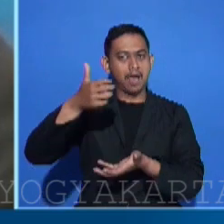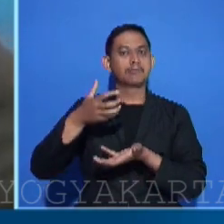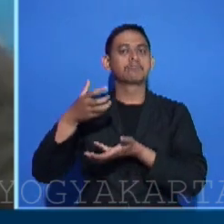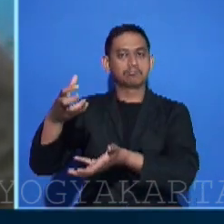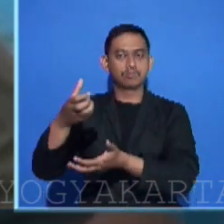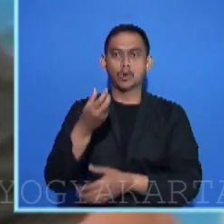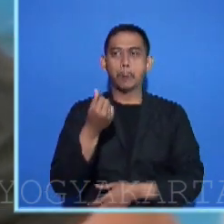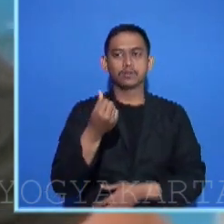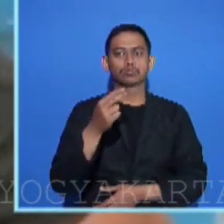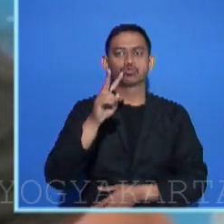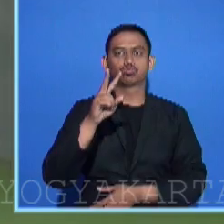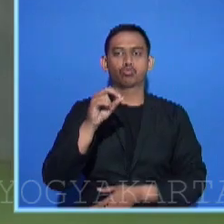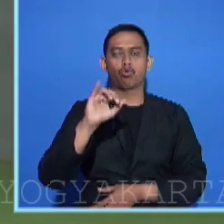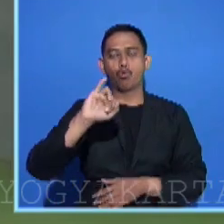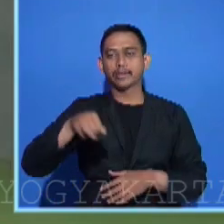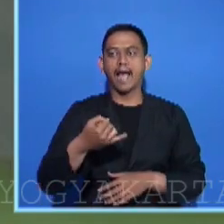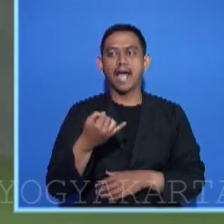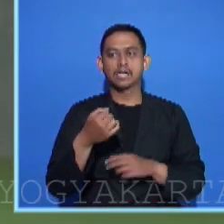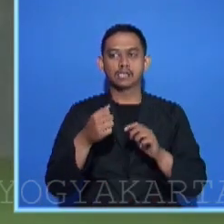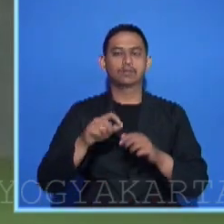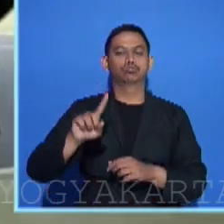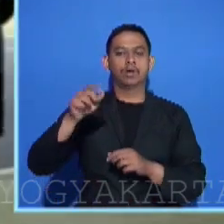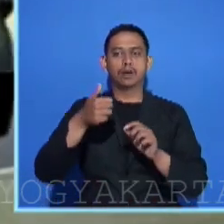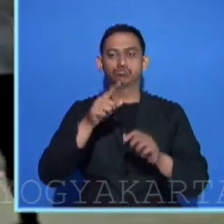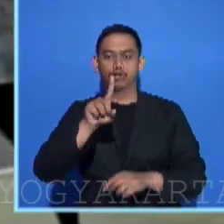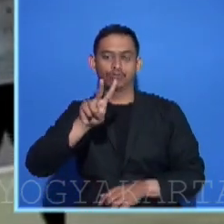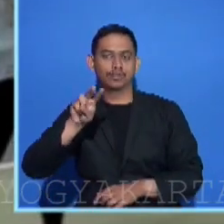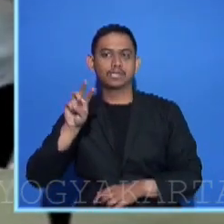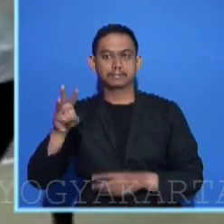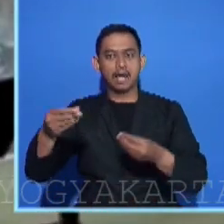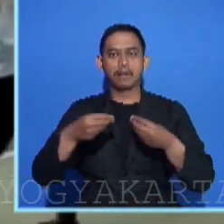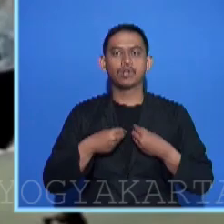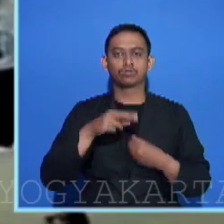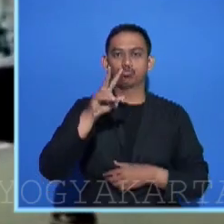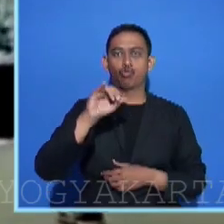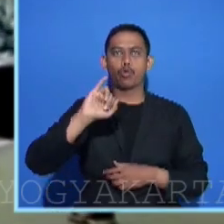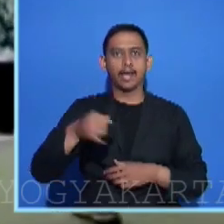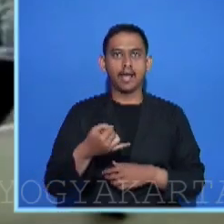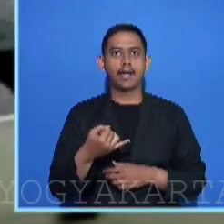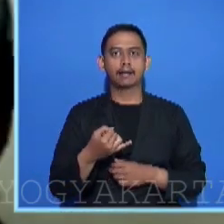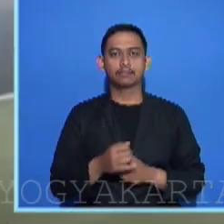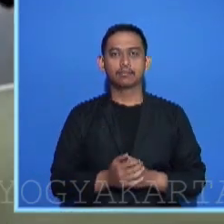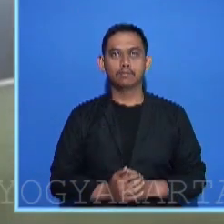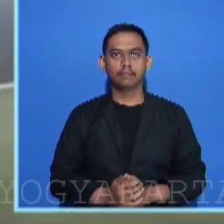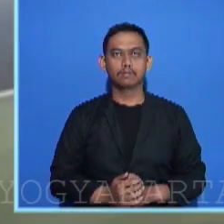sebesar 20 juta untuk juara 1 2 dan 3 bersama dari Magelang Harry melaporkan